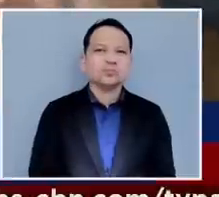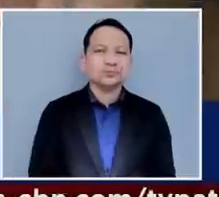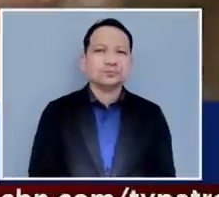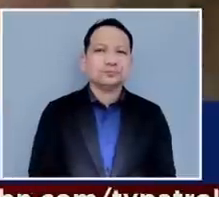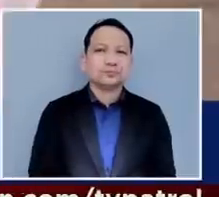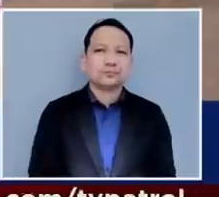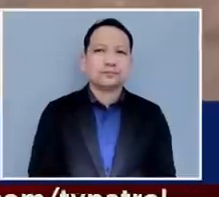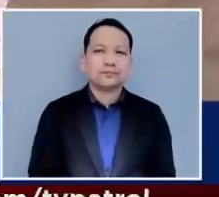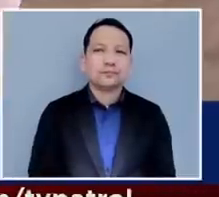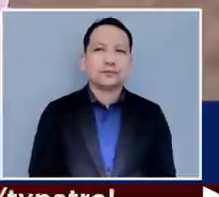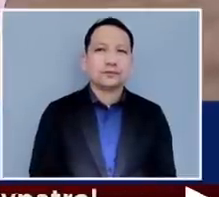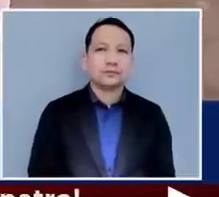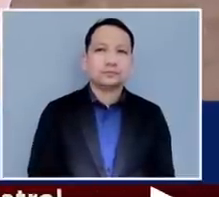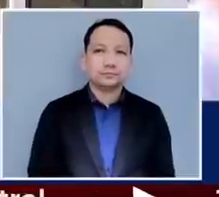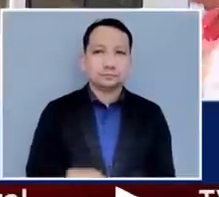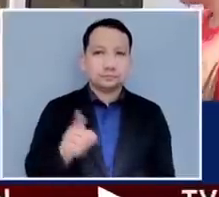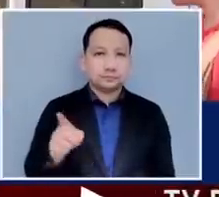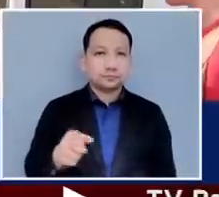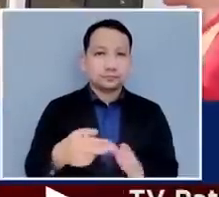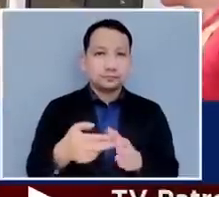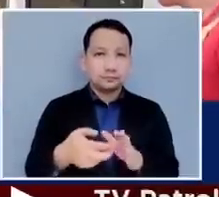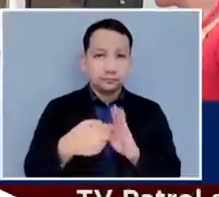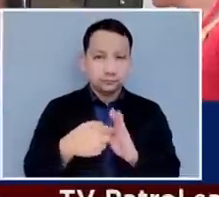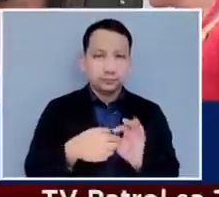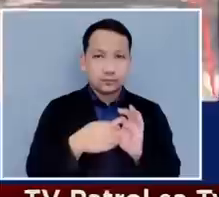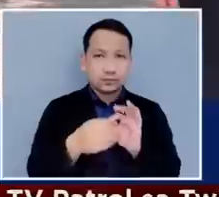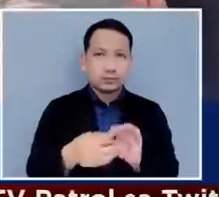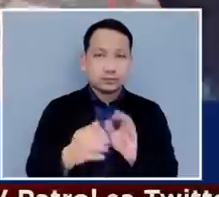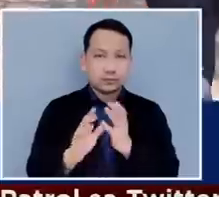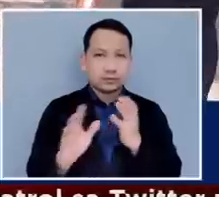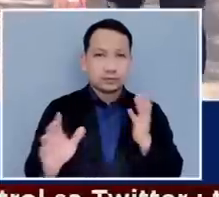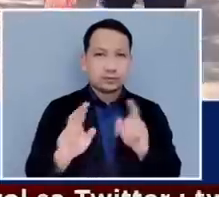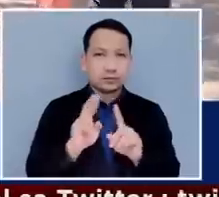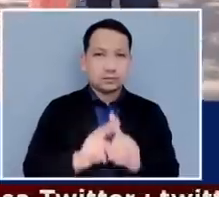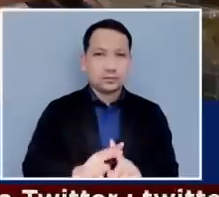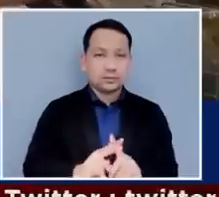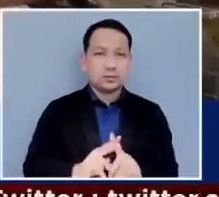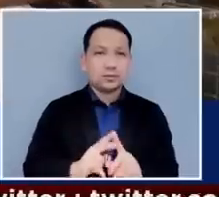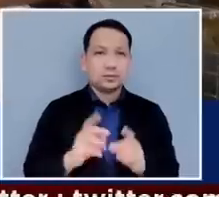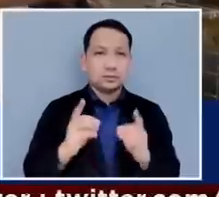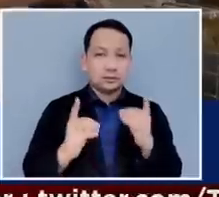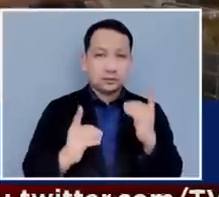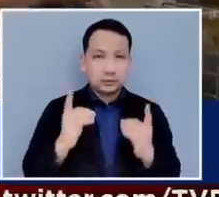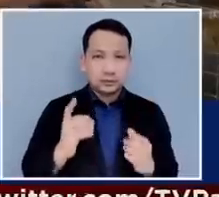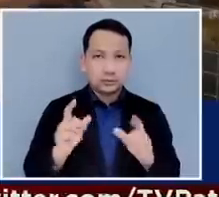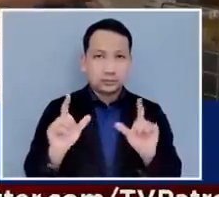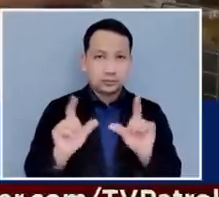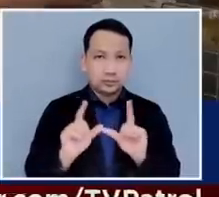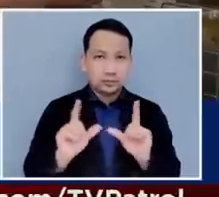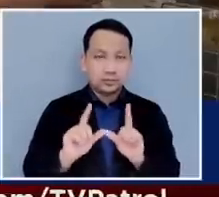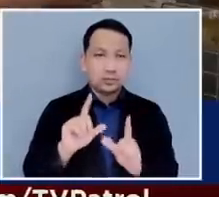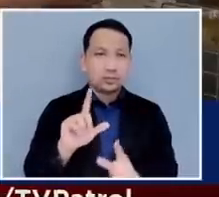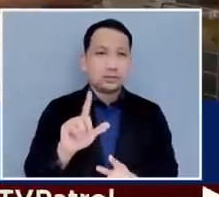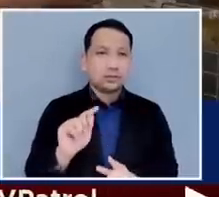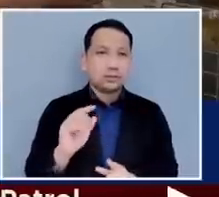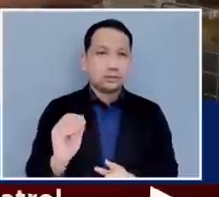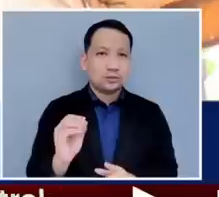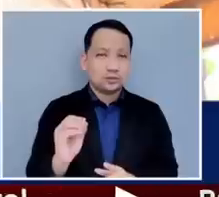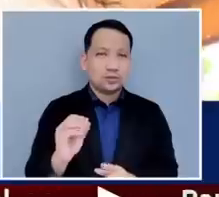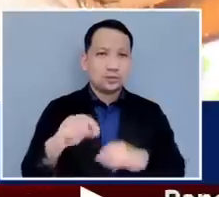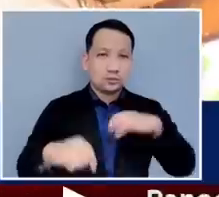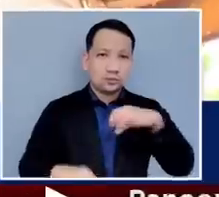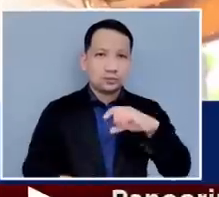Bit-bit ni Joed ang kanyang requirements habang pumipila sa application ng driver's license sa Land Transportation Office sa Quezon